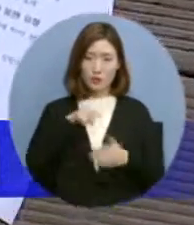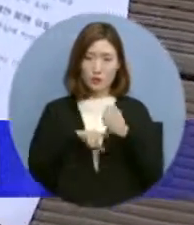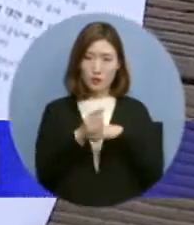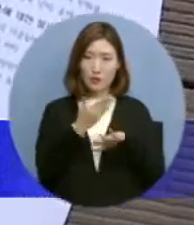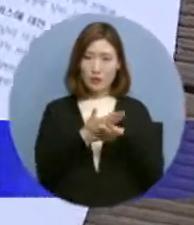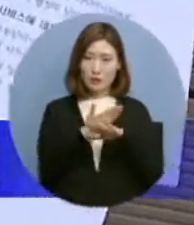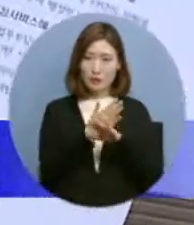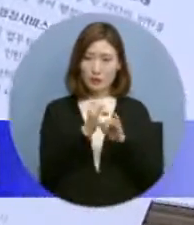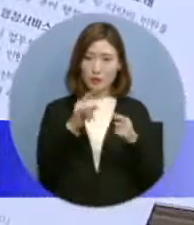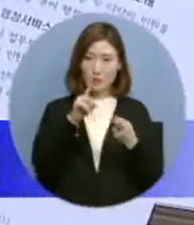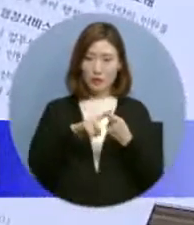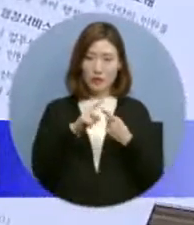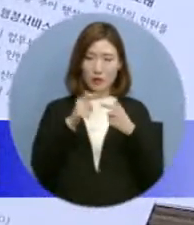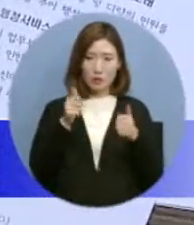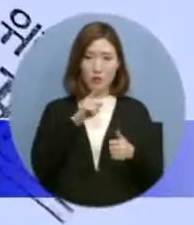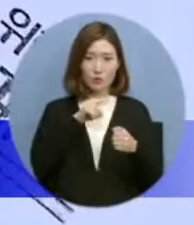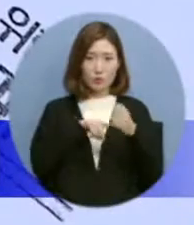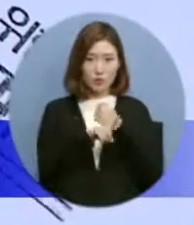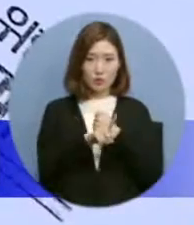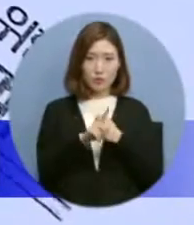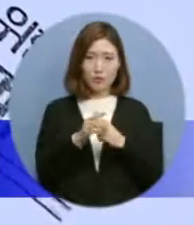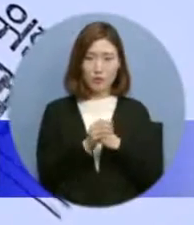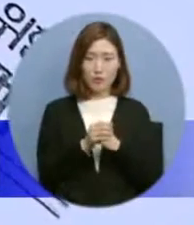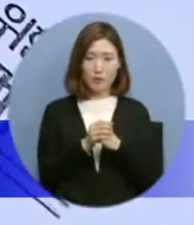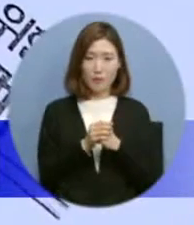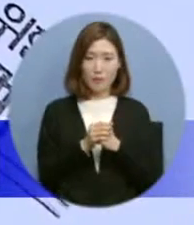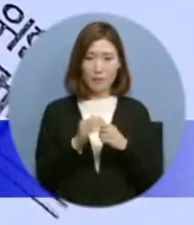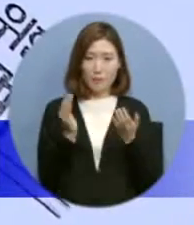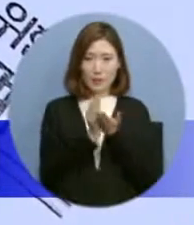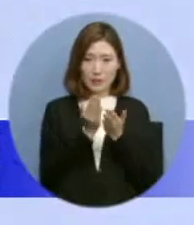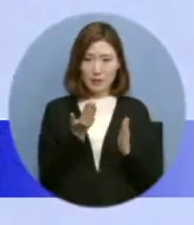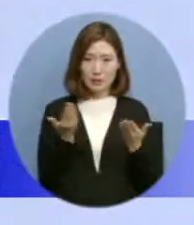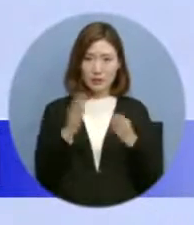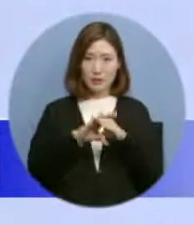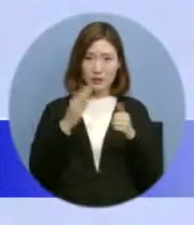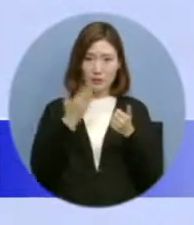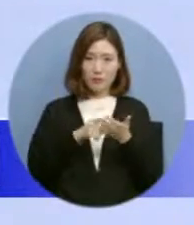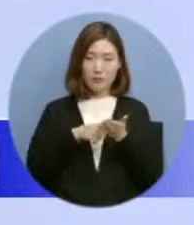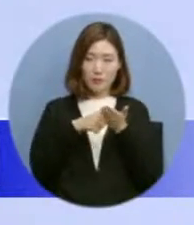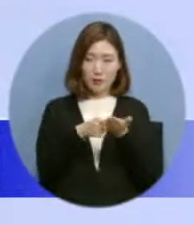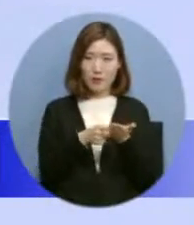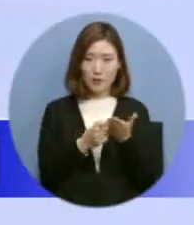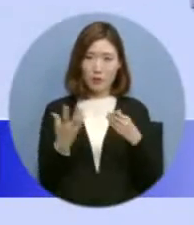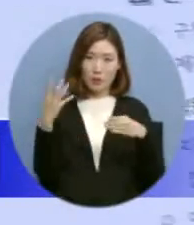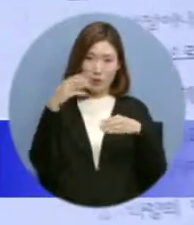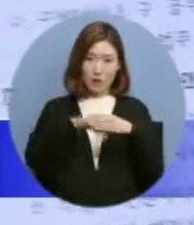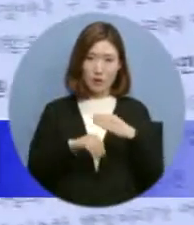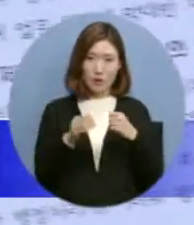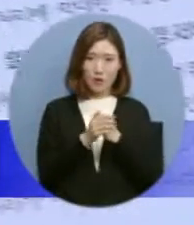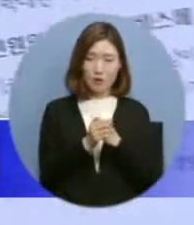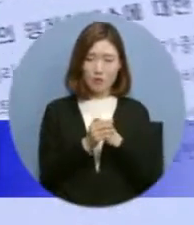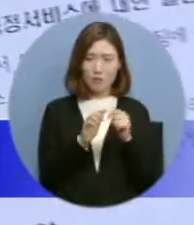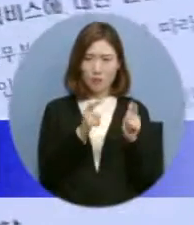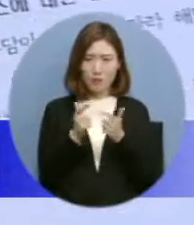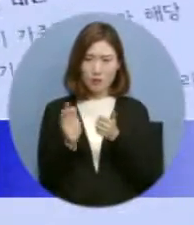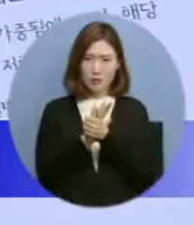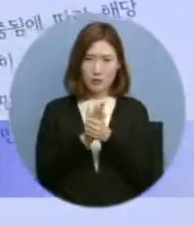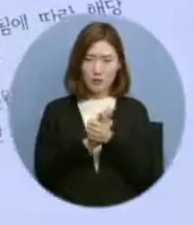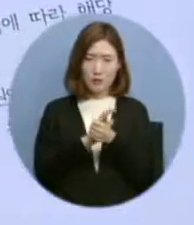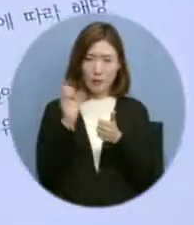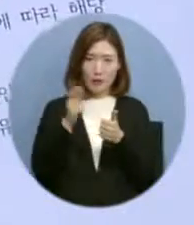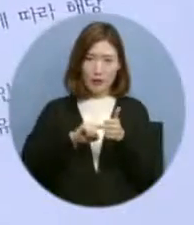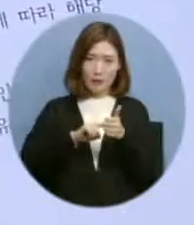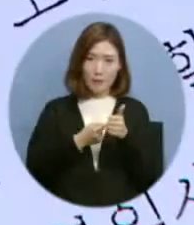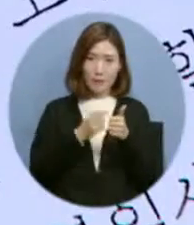한 명의 민원인에 대한 고소 이유는 비정상적인 민원을 제기하고 민원과 관련해 향응과 접대를 강요했기